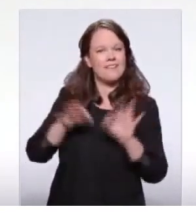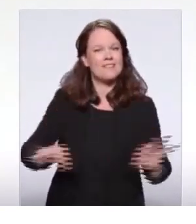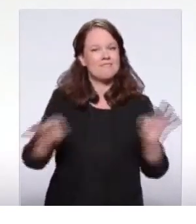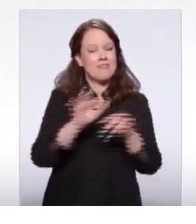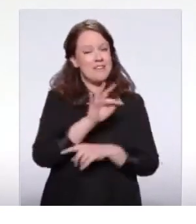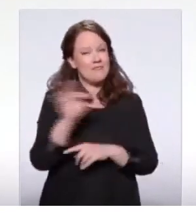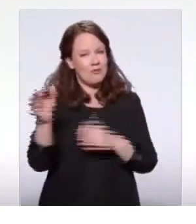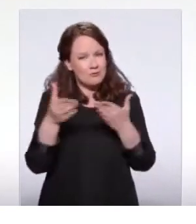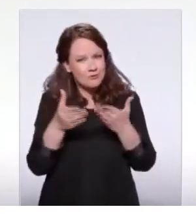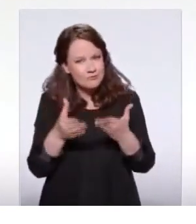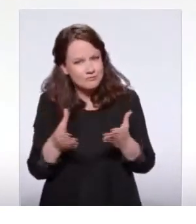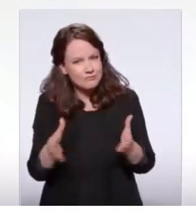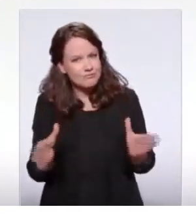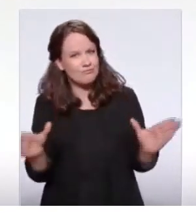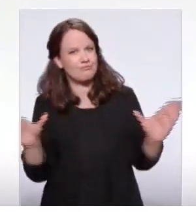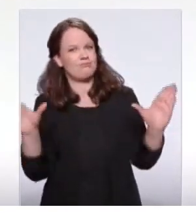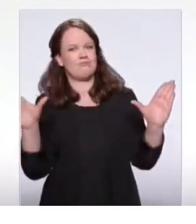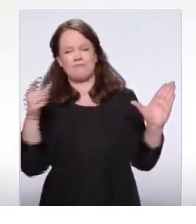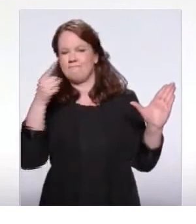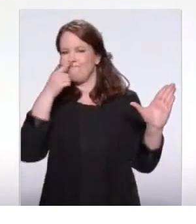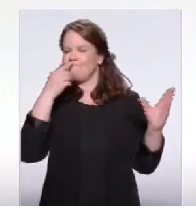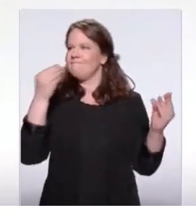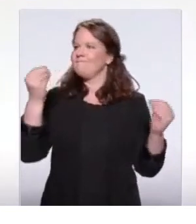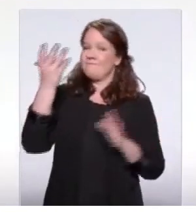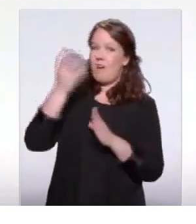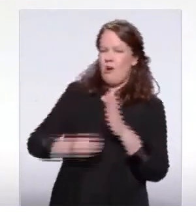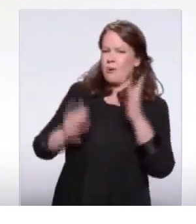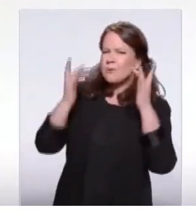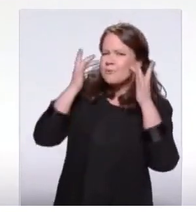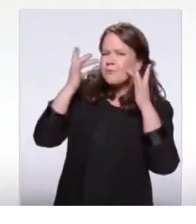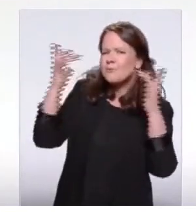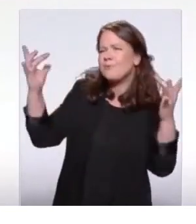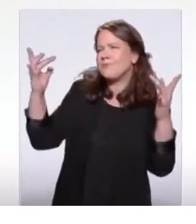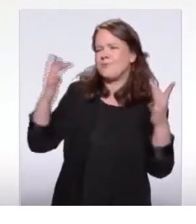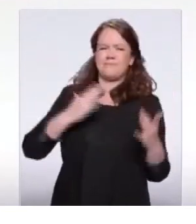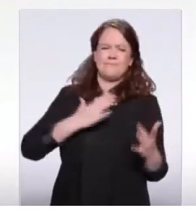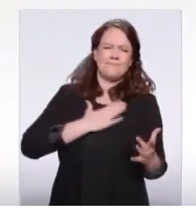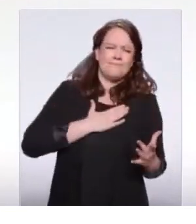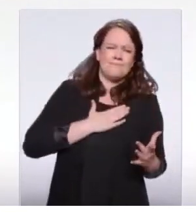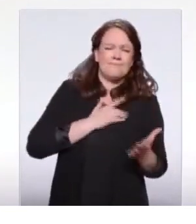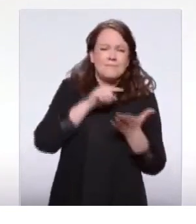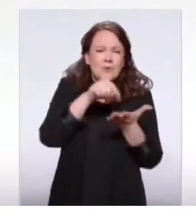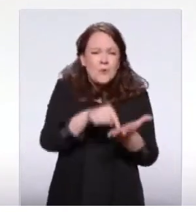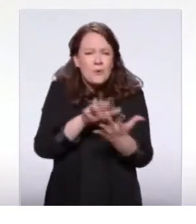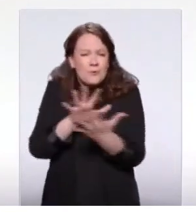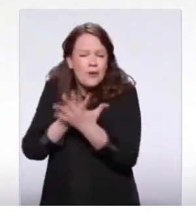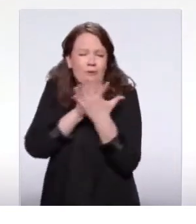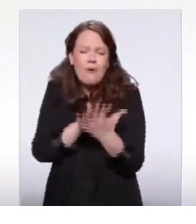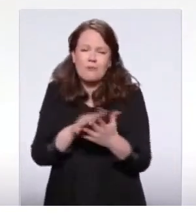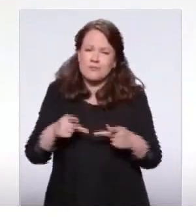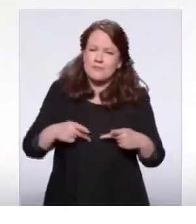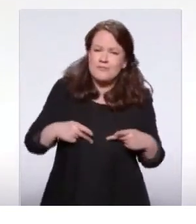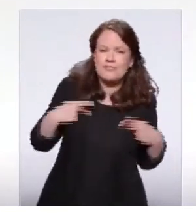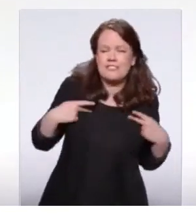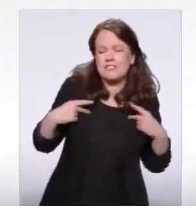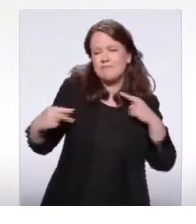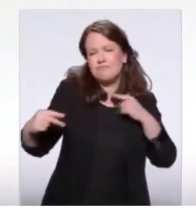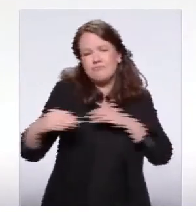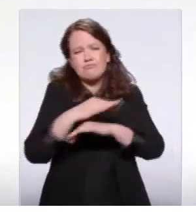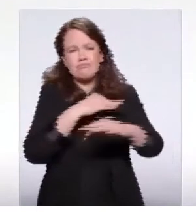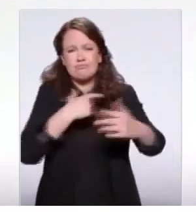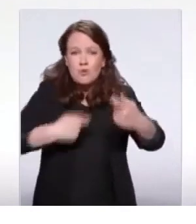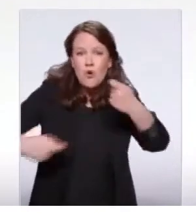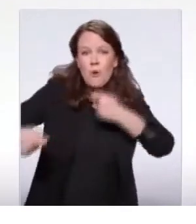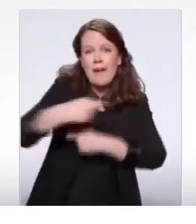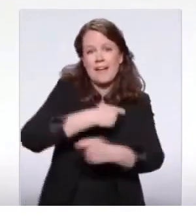à retrouver cette culture qui nous a tant manqué, à retrouver les lieux de rencontre, les commerces, à retrouver cet art